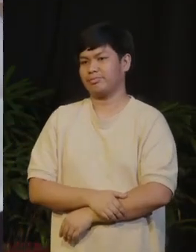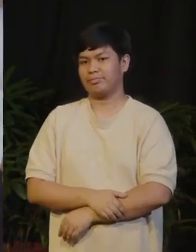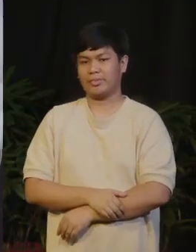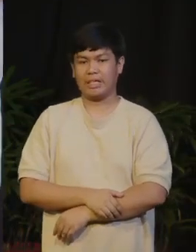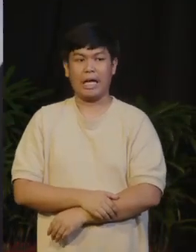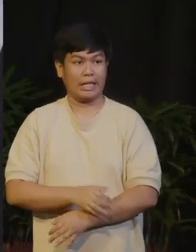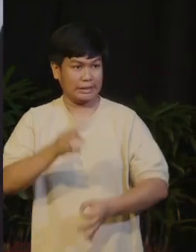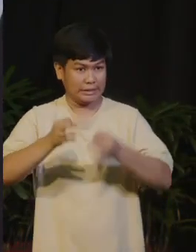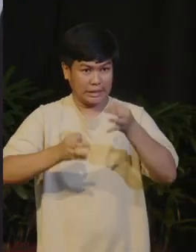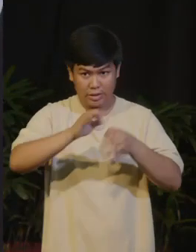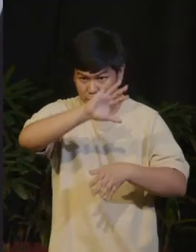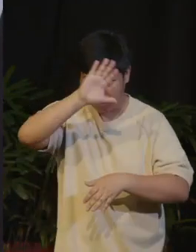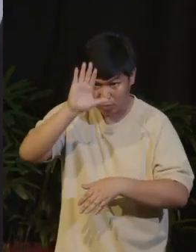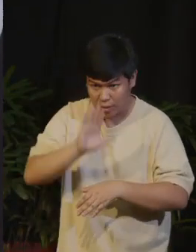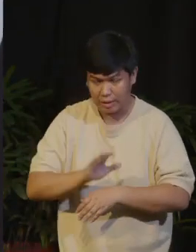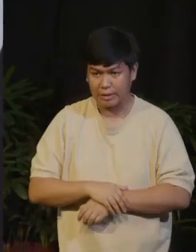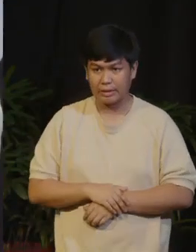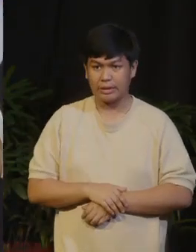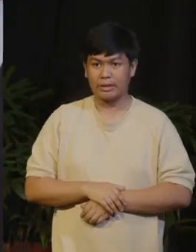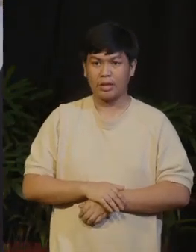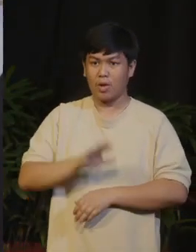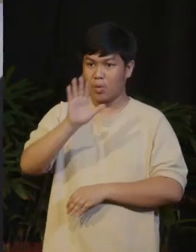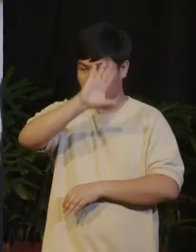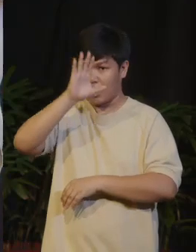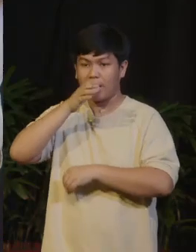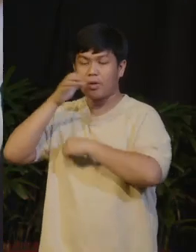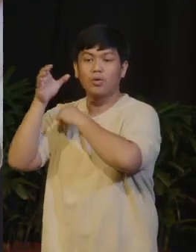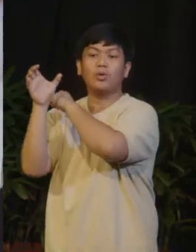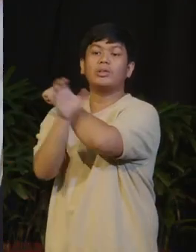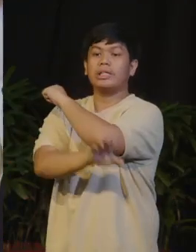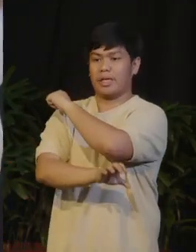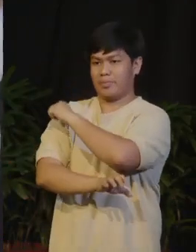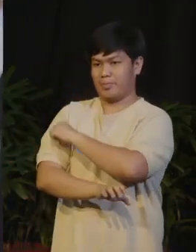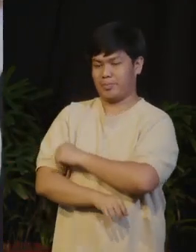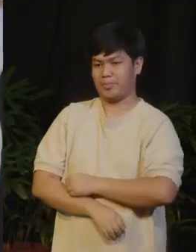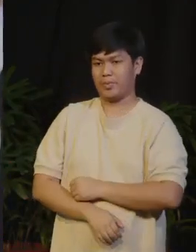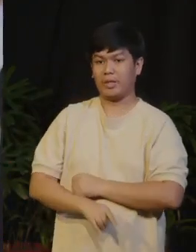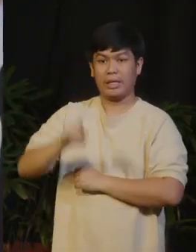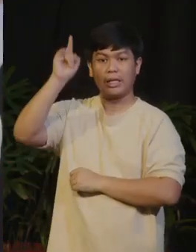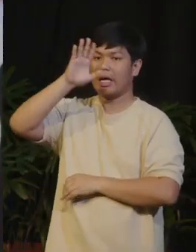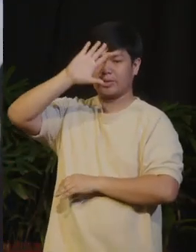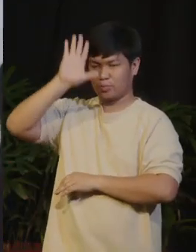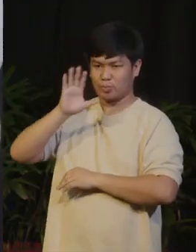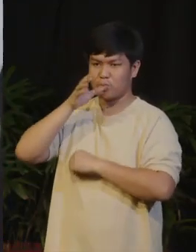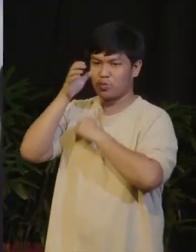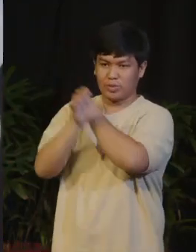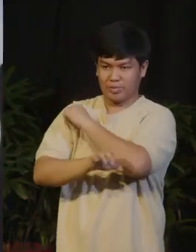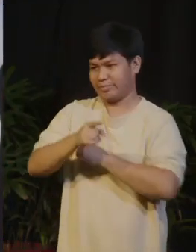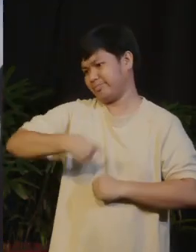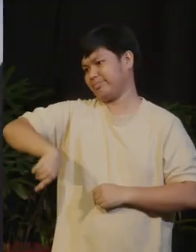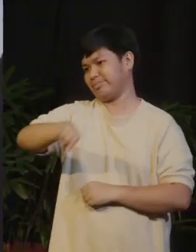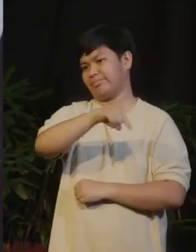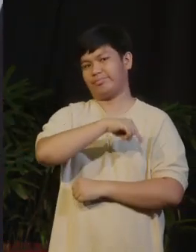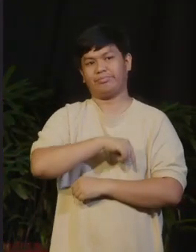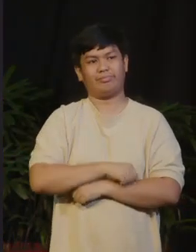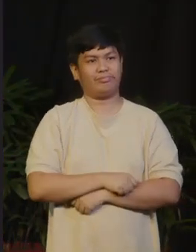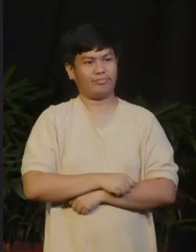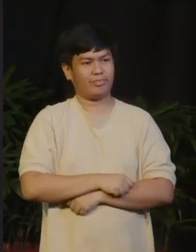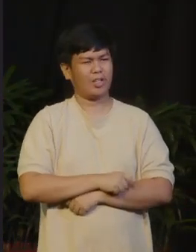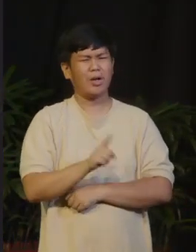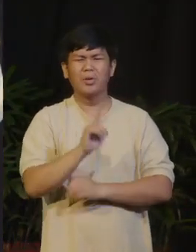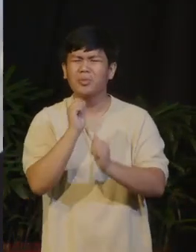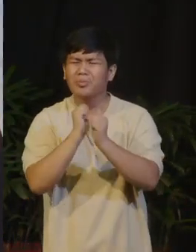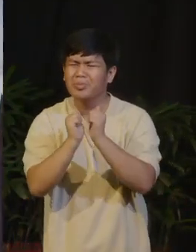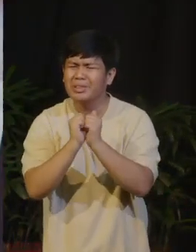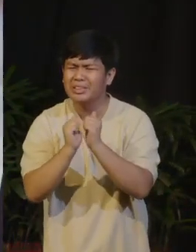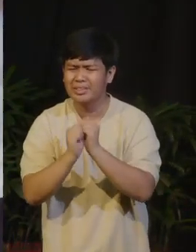will not be judged, condemn not and you will not be condemned. Ang implikasyon dito, bagaman hindi sinasabi ang